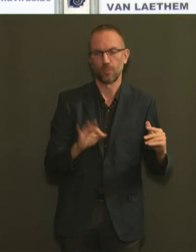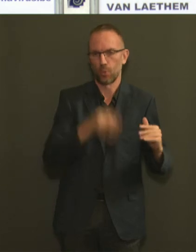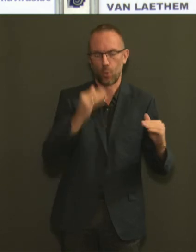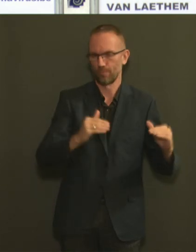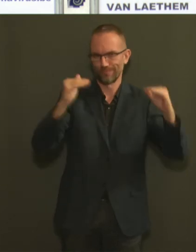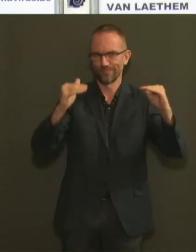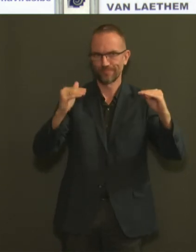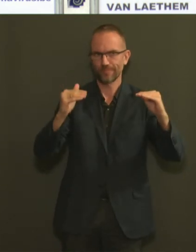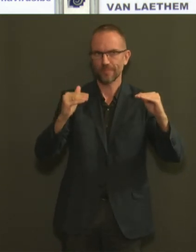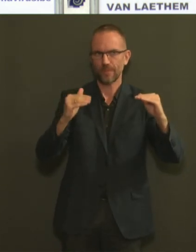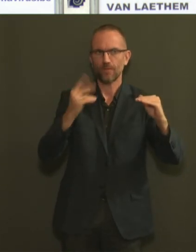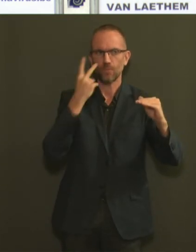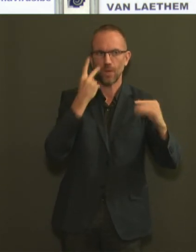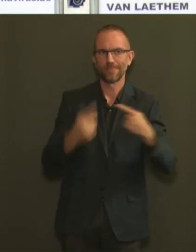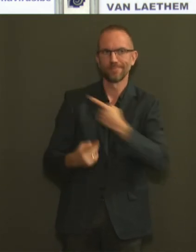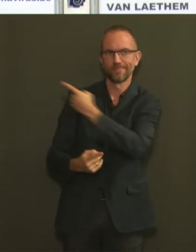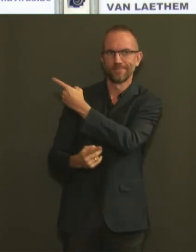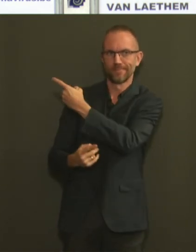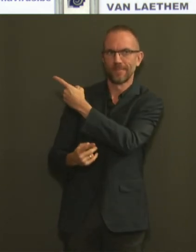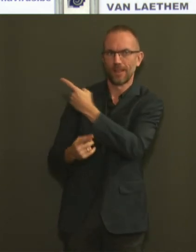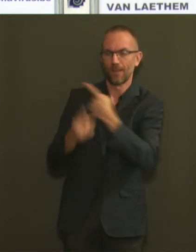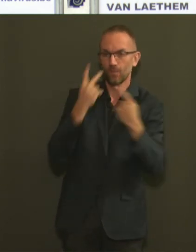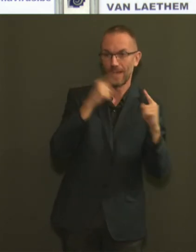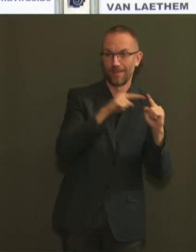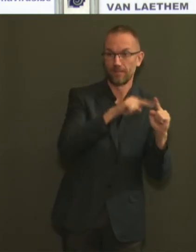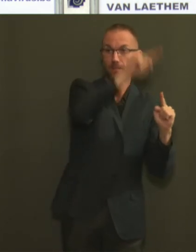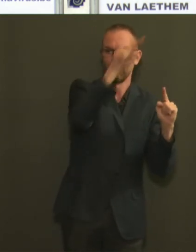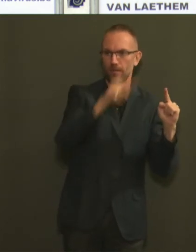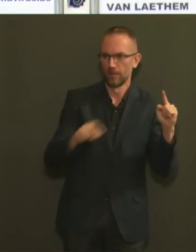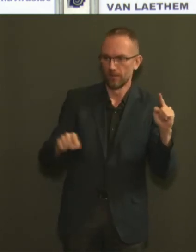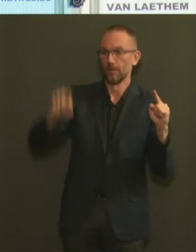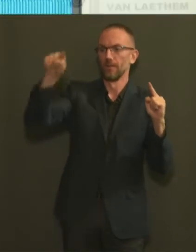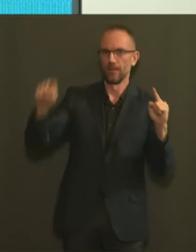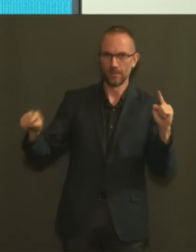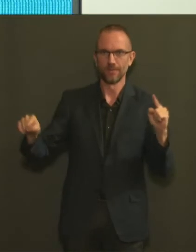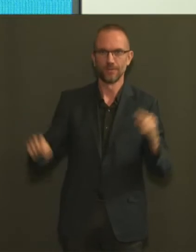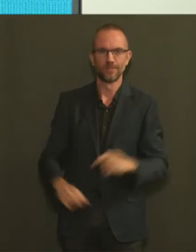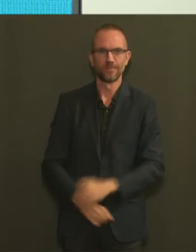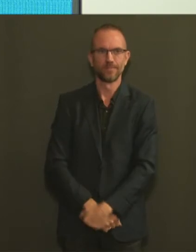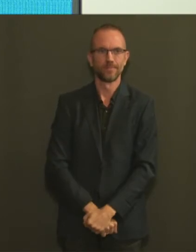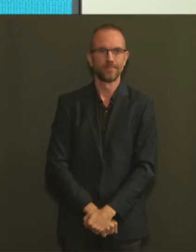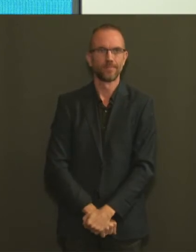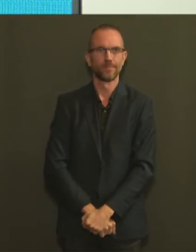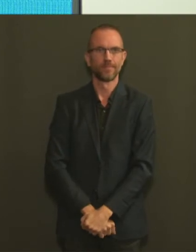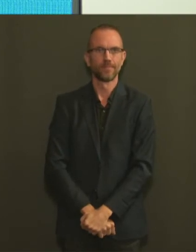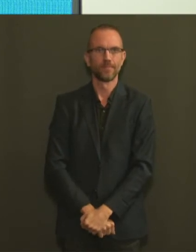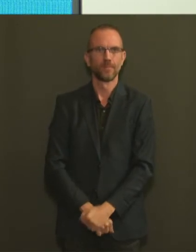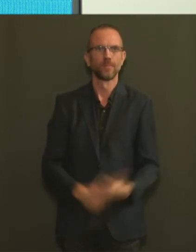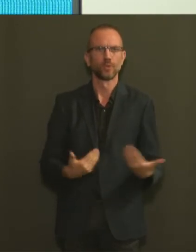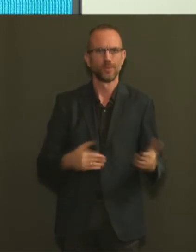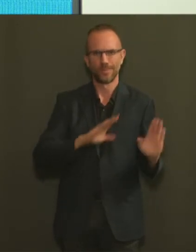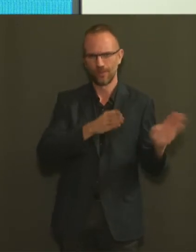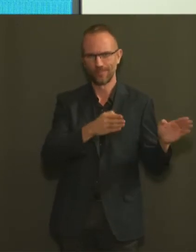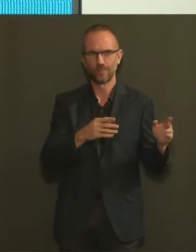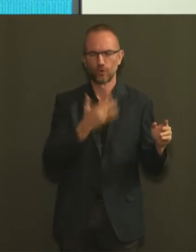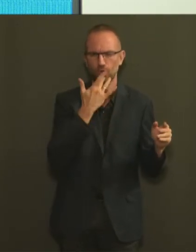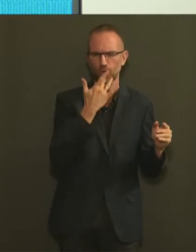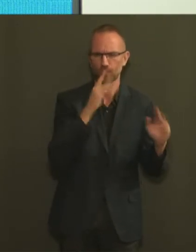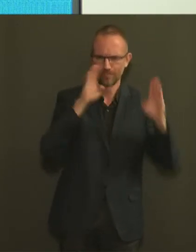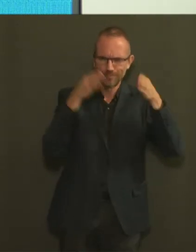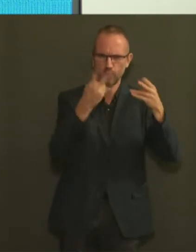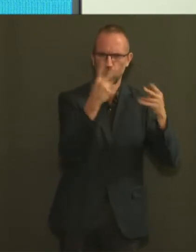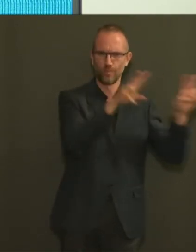sur la courbe devant vos su nous avons deux thèmes à aborder aujourd'hui avec vous un thème totalement